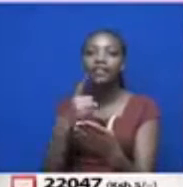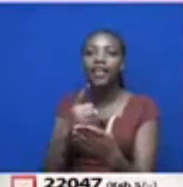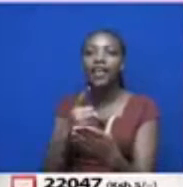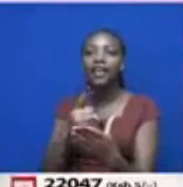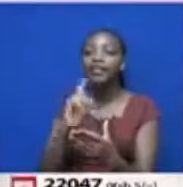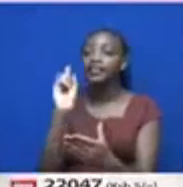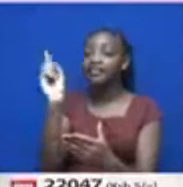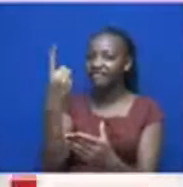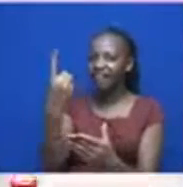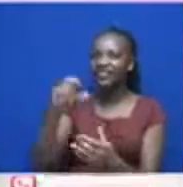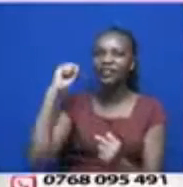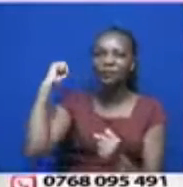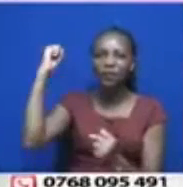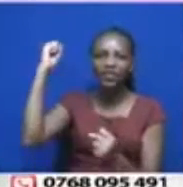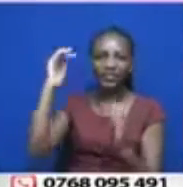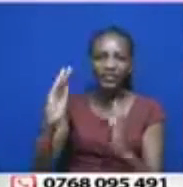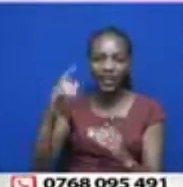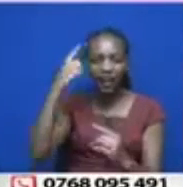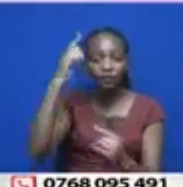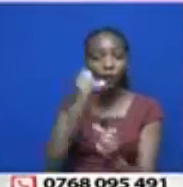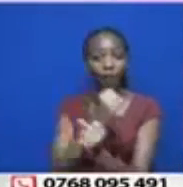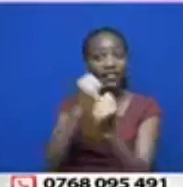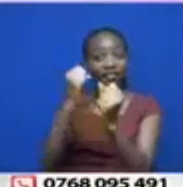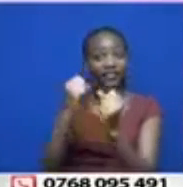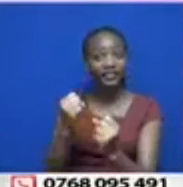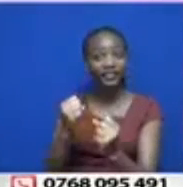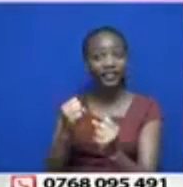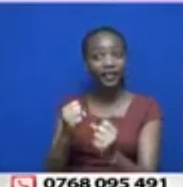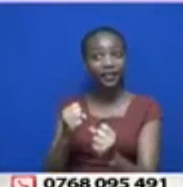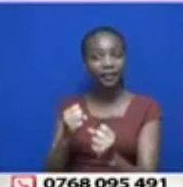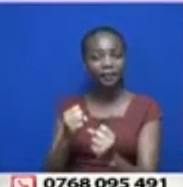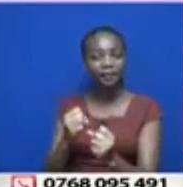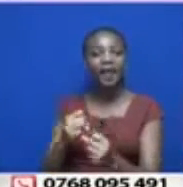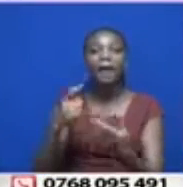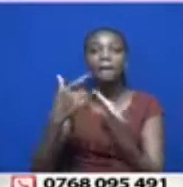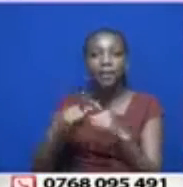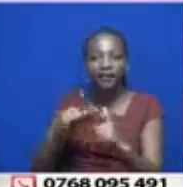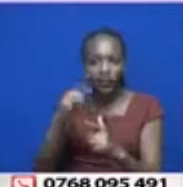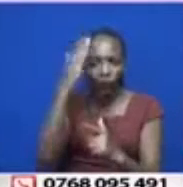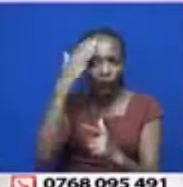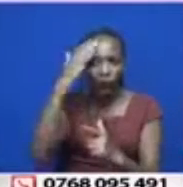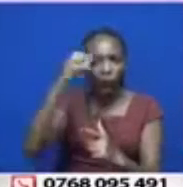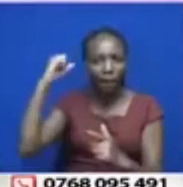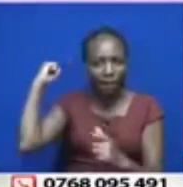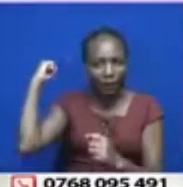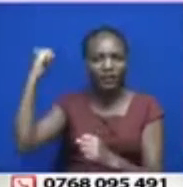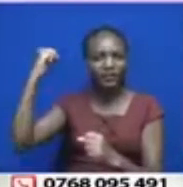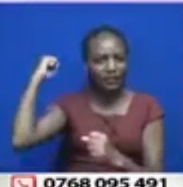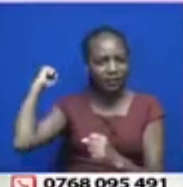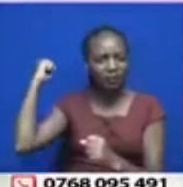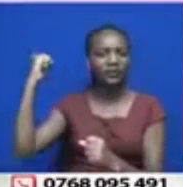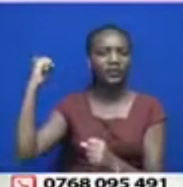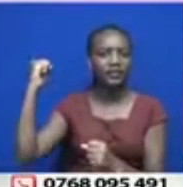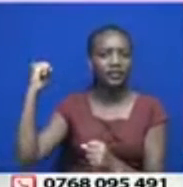moja wa kiti cha rais. Lakini wajua kwamba siasa ni kwa sababu ya zile interest.